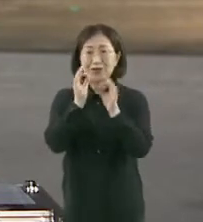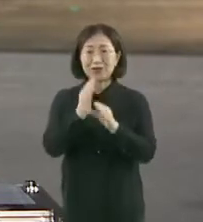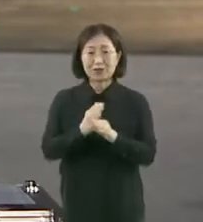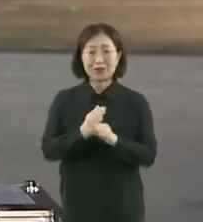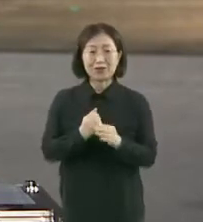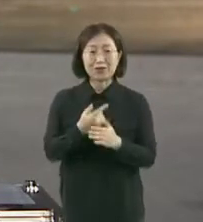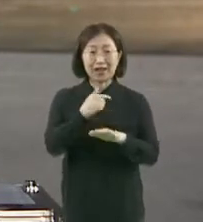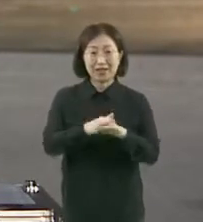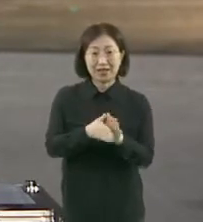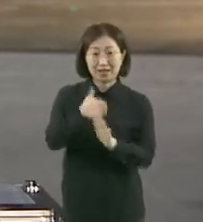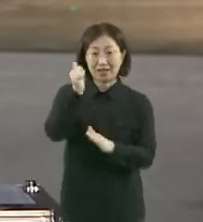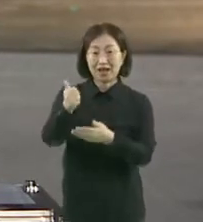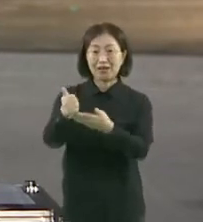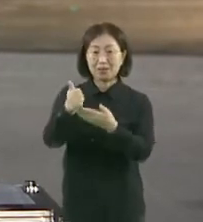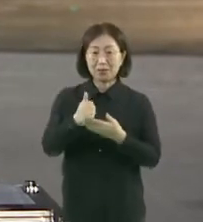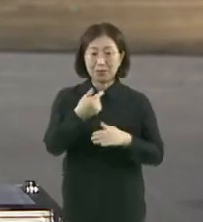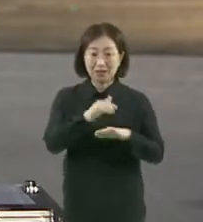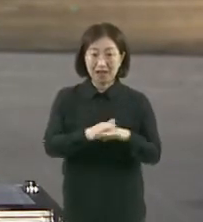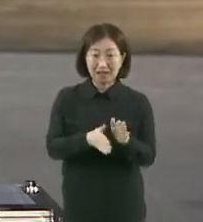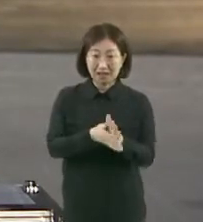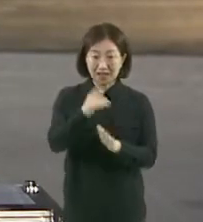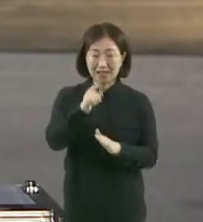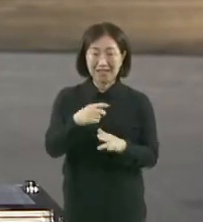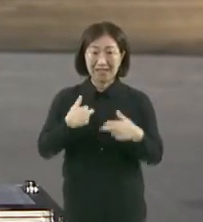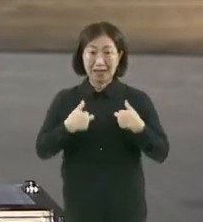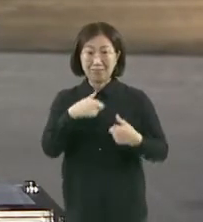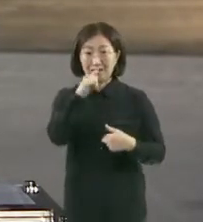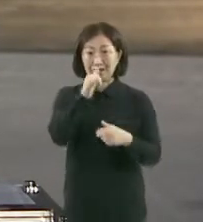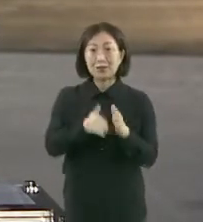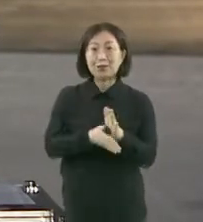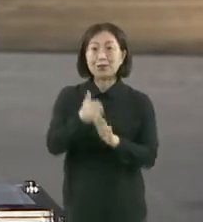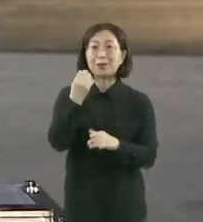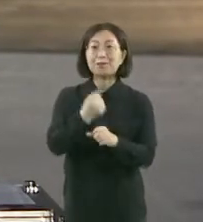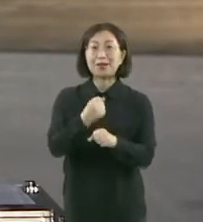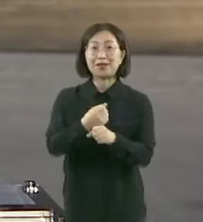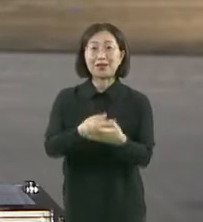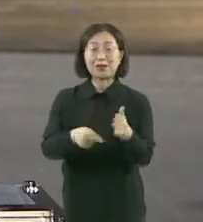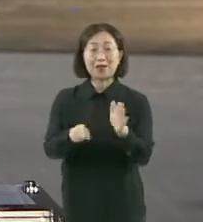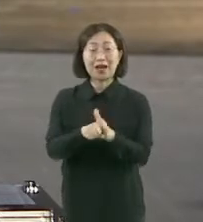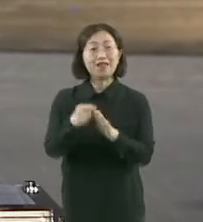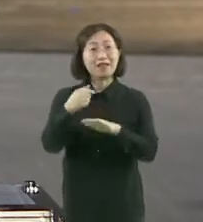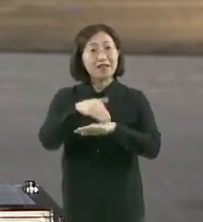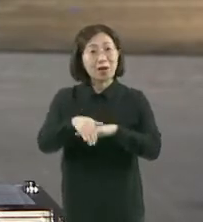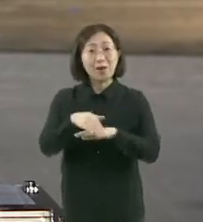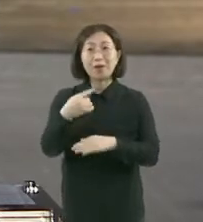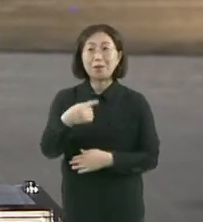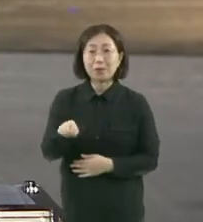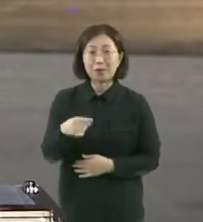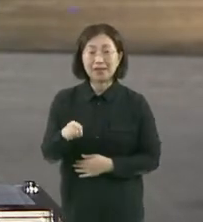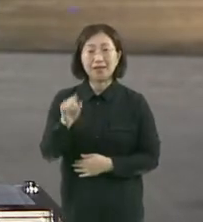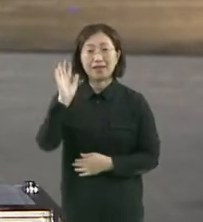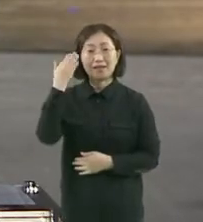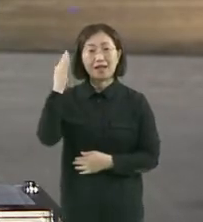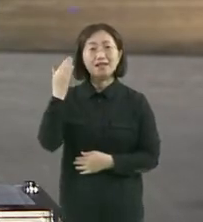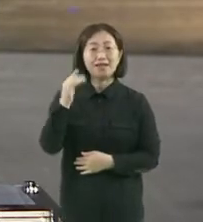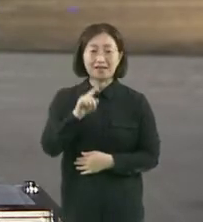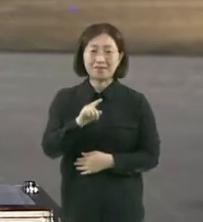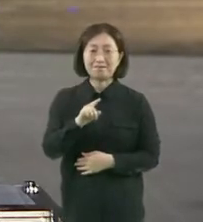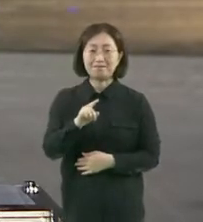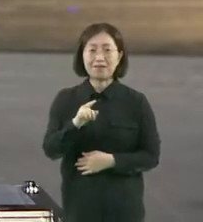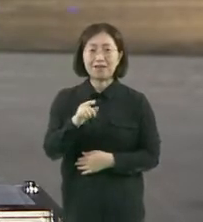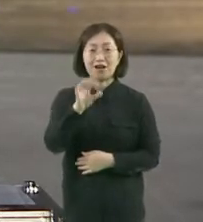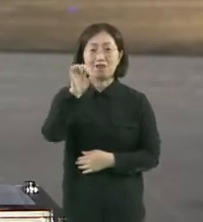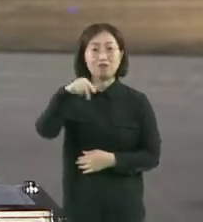이장우 대전시장님 모시고 대전시를 이른바 꿀잼 도시로 만들기 위해 어떤 계획을 갖고 계신지, 또 최근 사실상